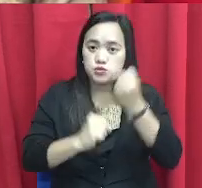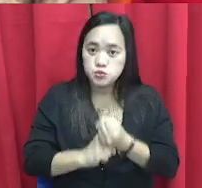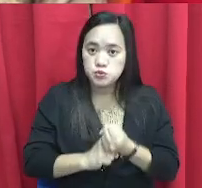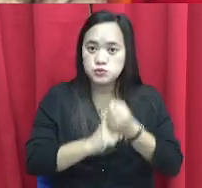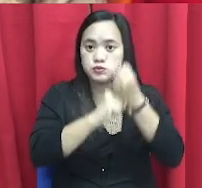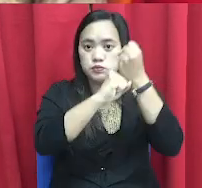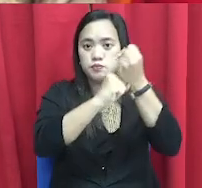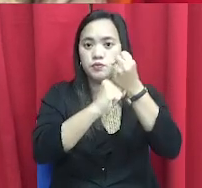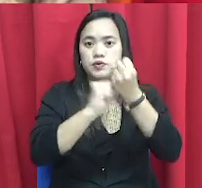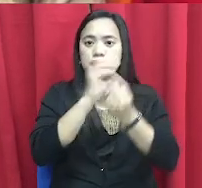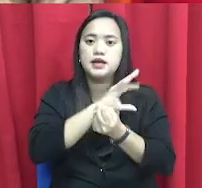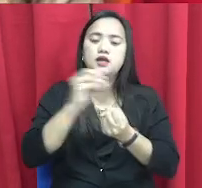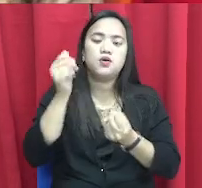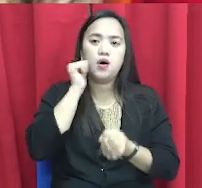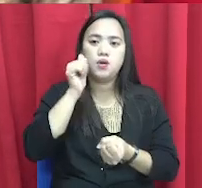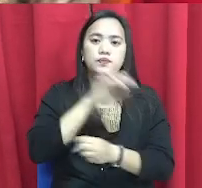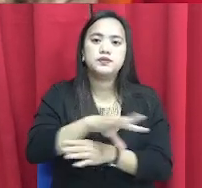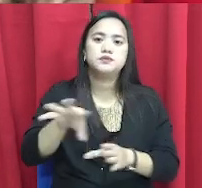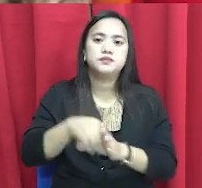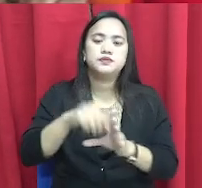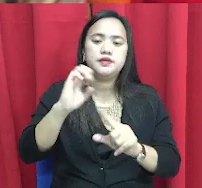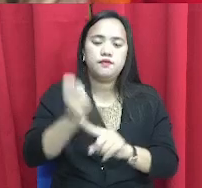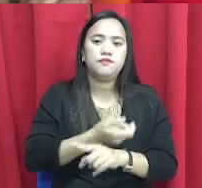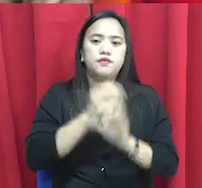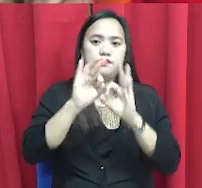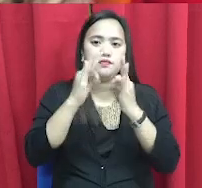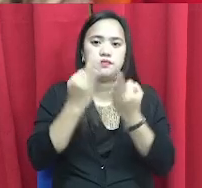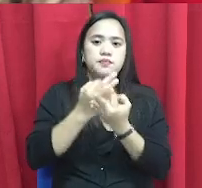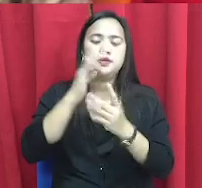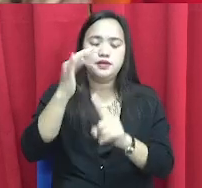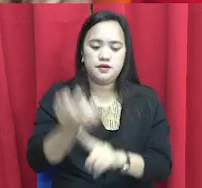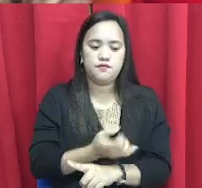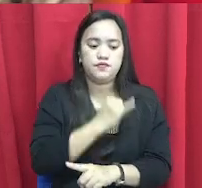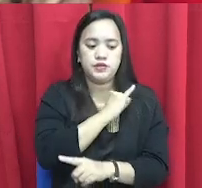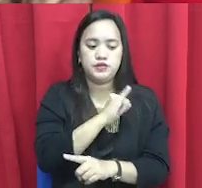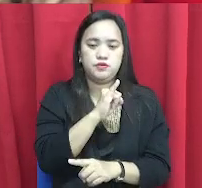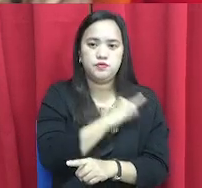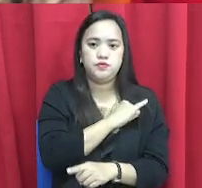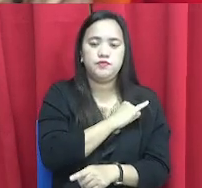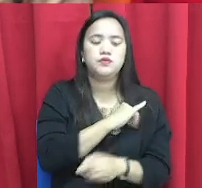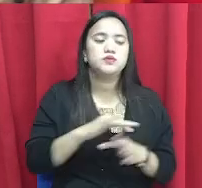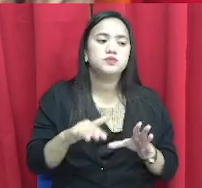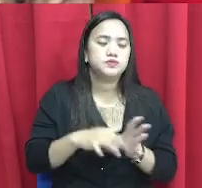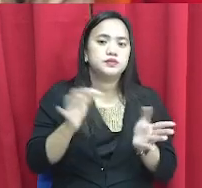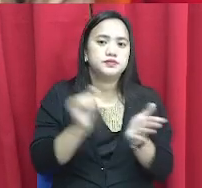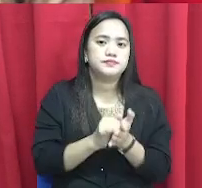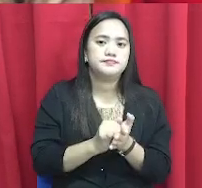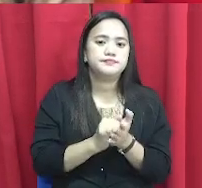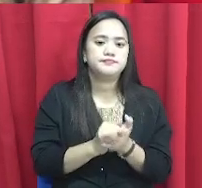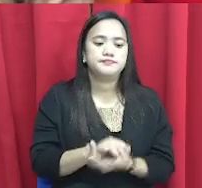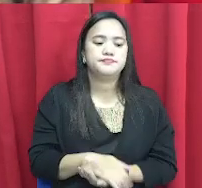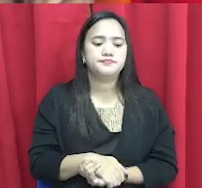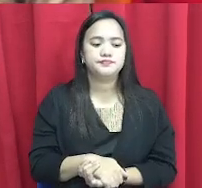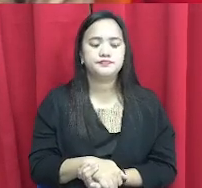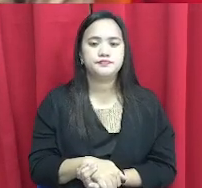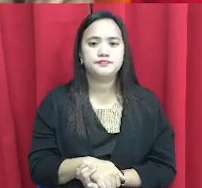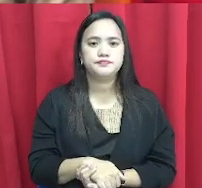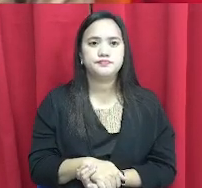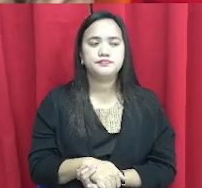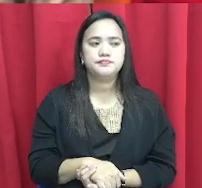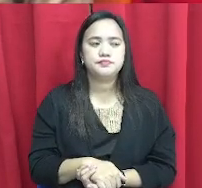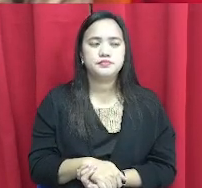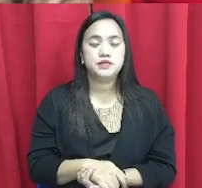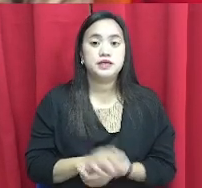o Kumbaga nag-in ang bawat family and bawat individuals pagdating sa bagay na yan Katulad ngayon yung balikatan